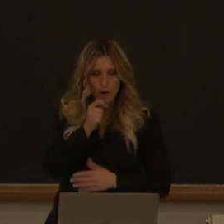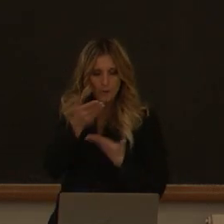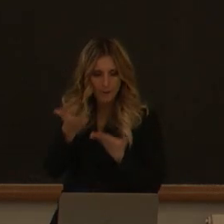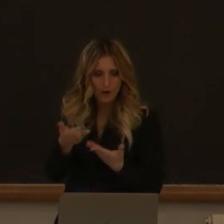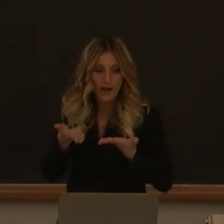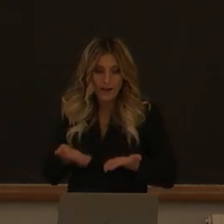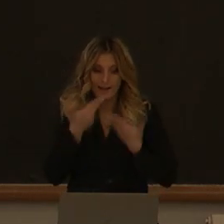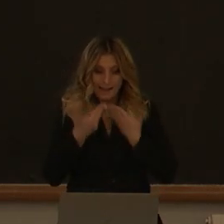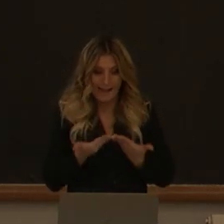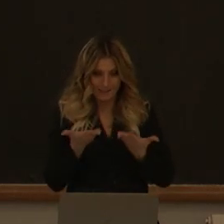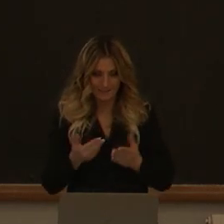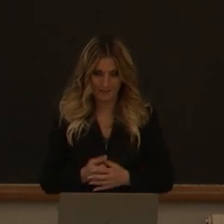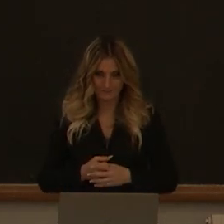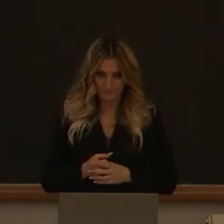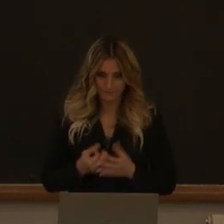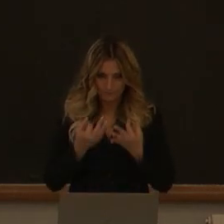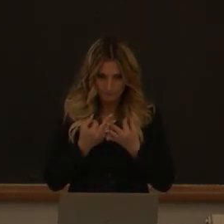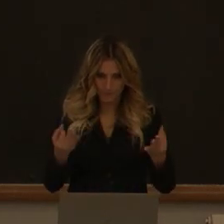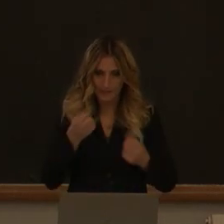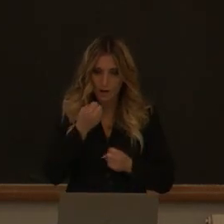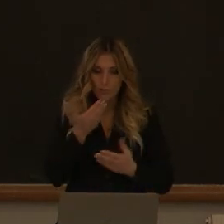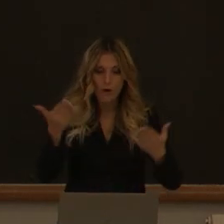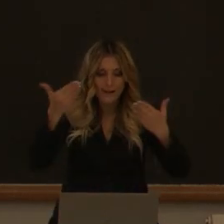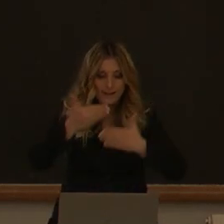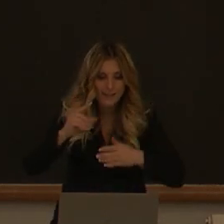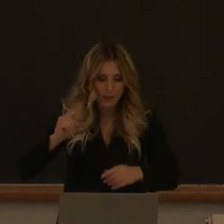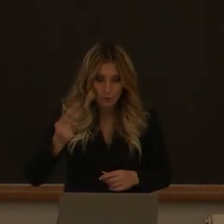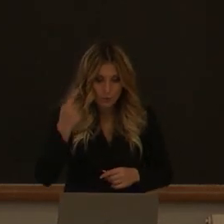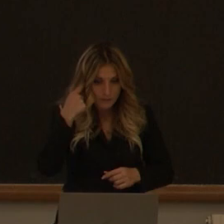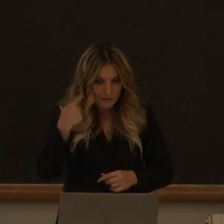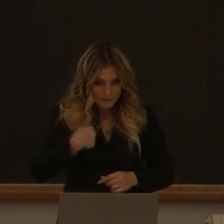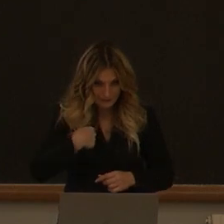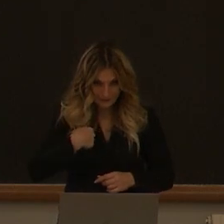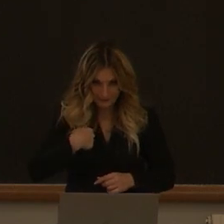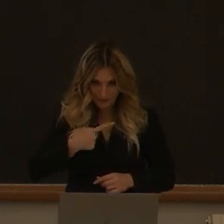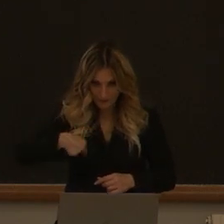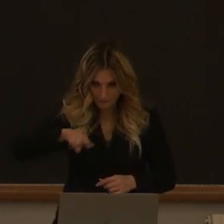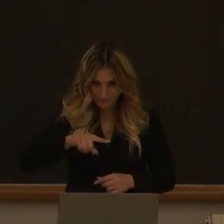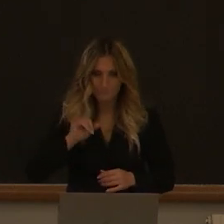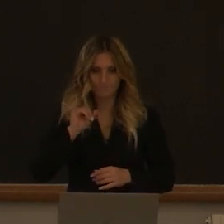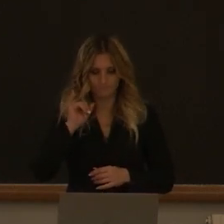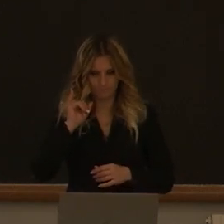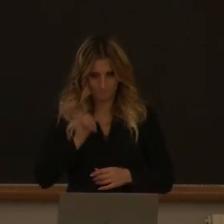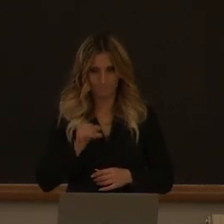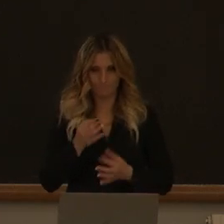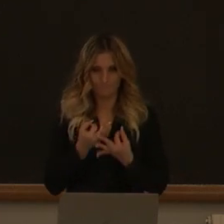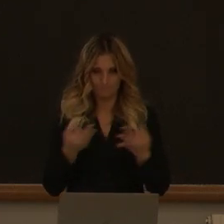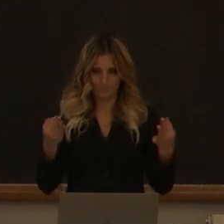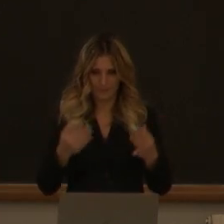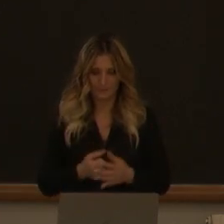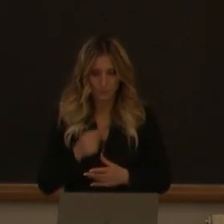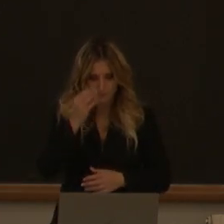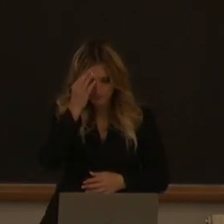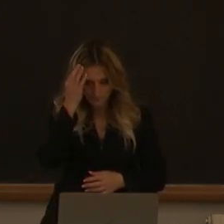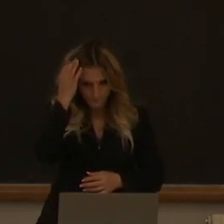grazie. Bene, buonasera a tutti, mi sentite? Perfettamente. Benissimo.